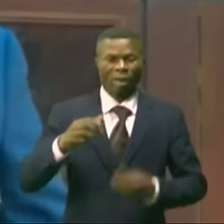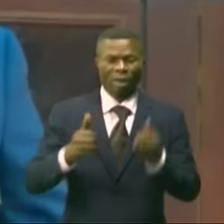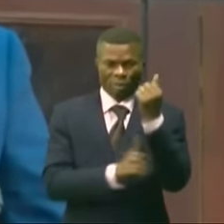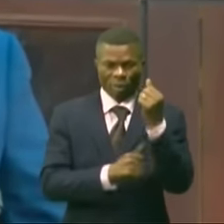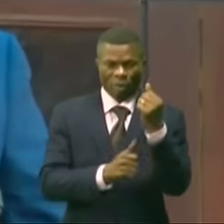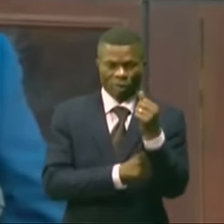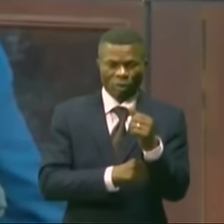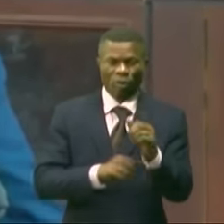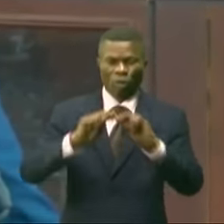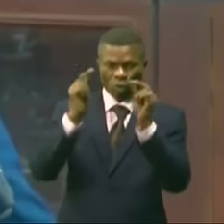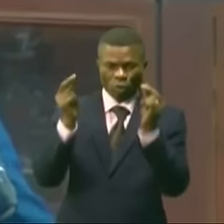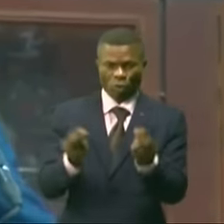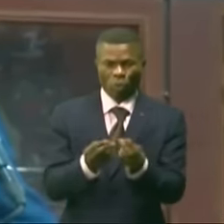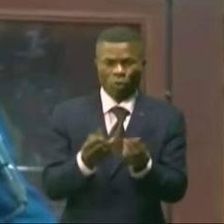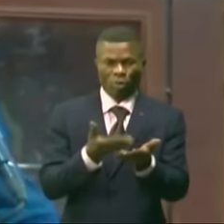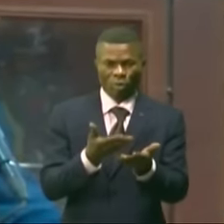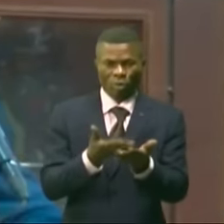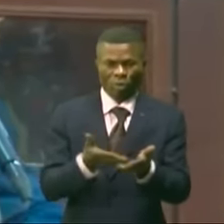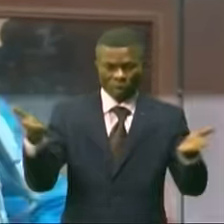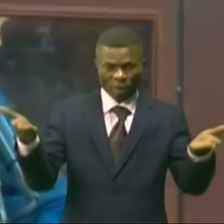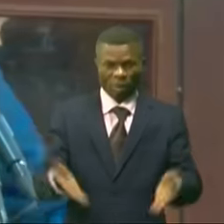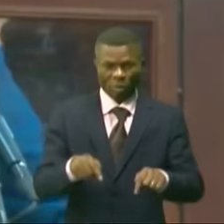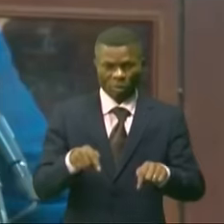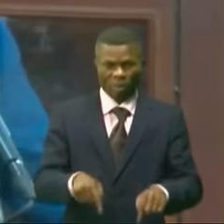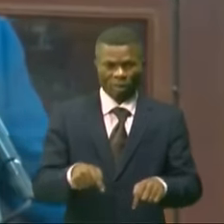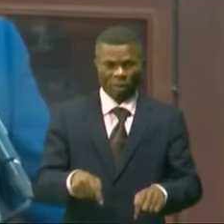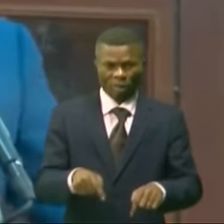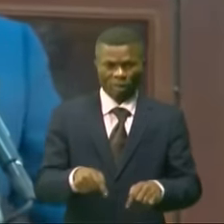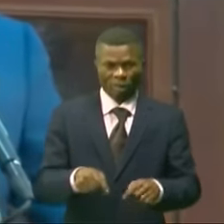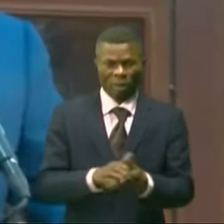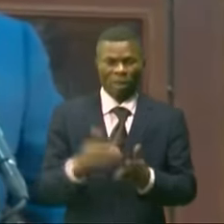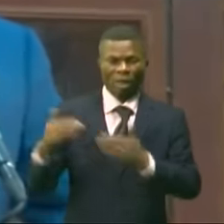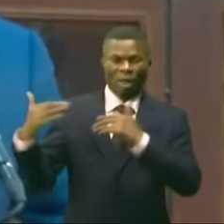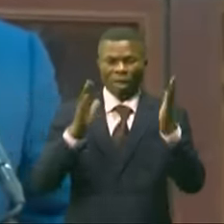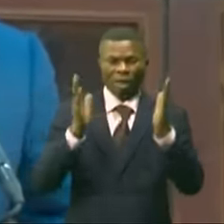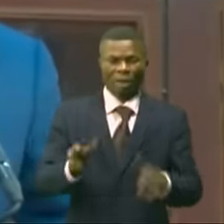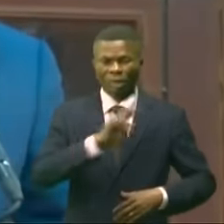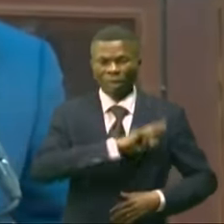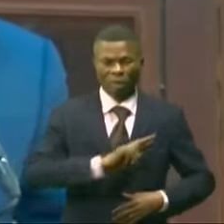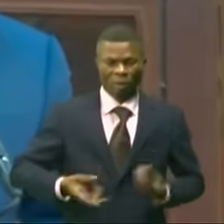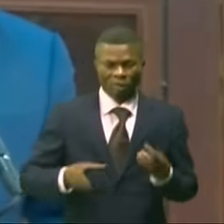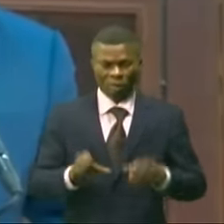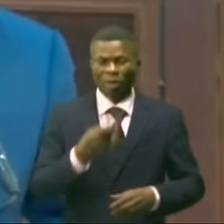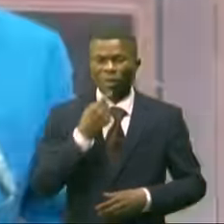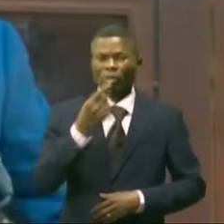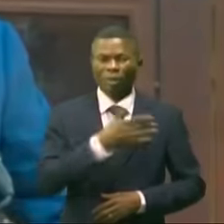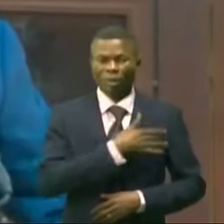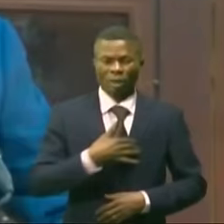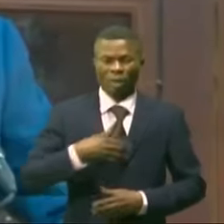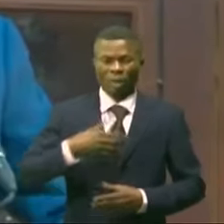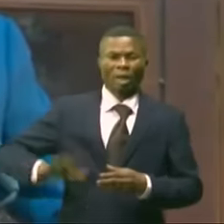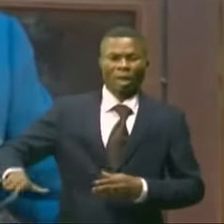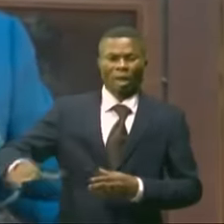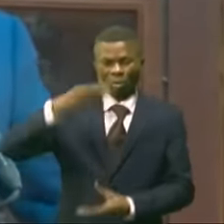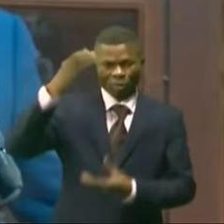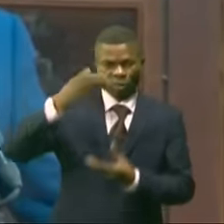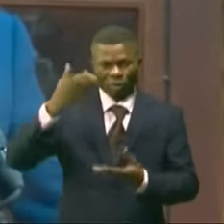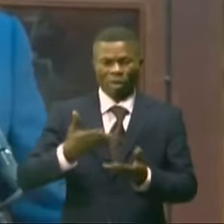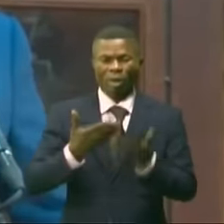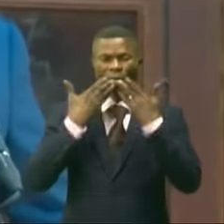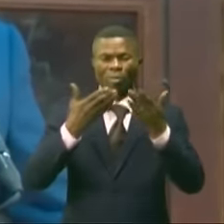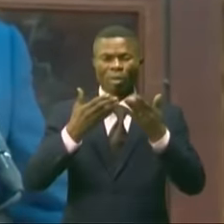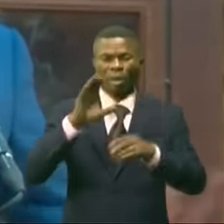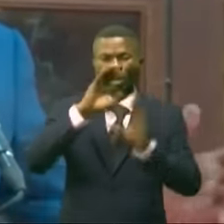cette importante organisation se trouve être parmi les agresseurs de la République démocratique du Congo j'ai cité le wand nous remercions la communauté